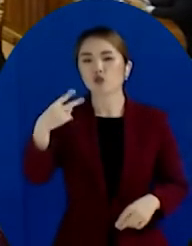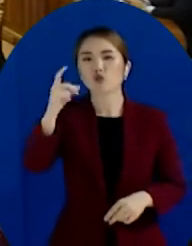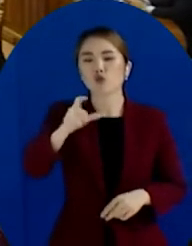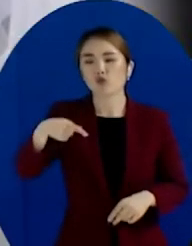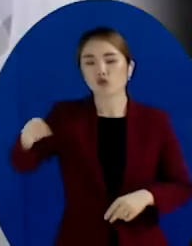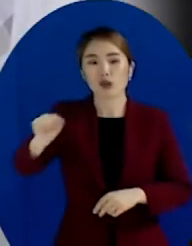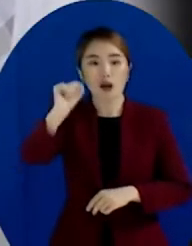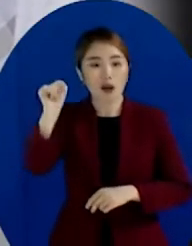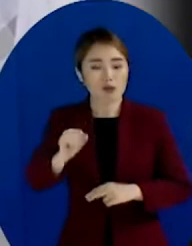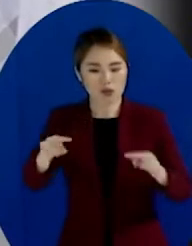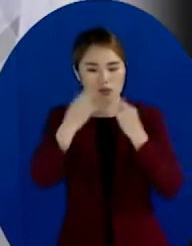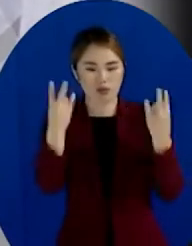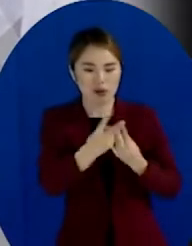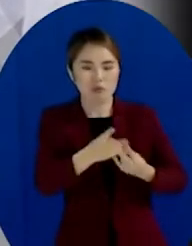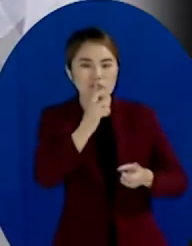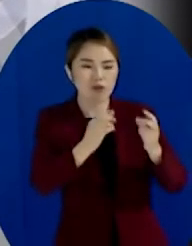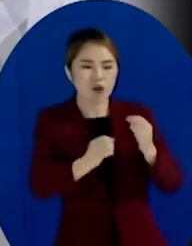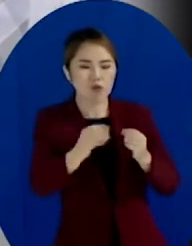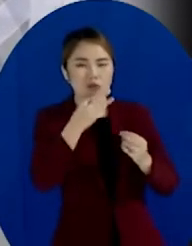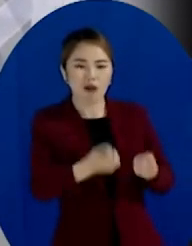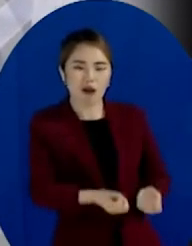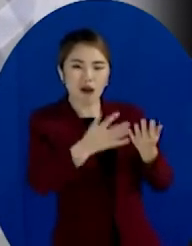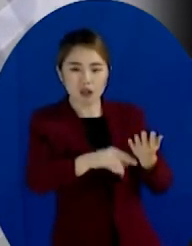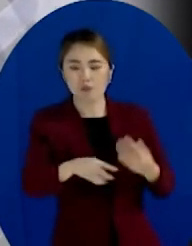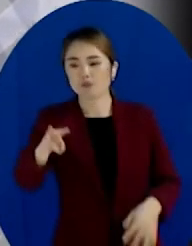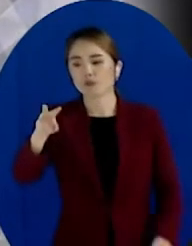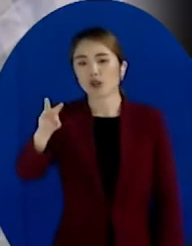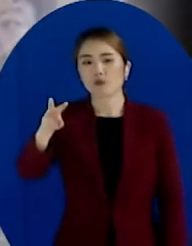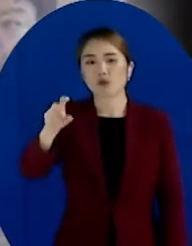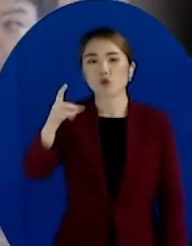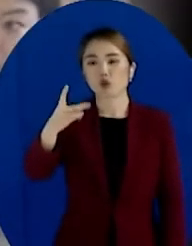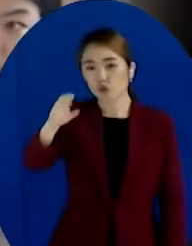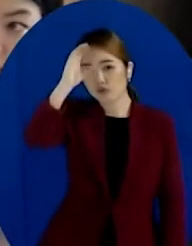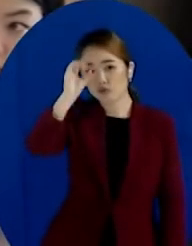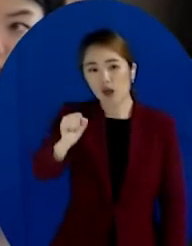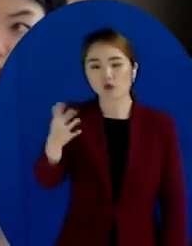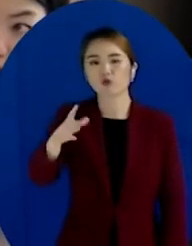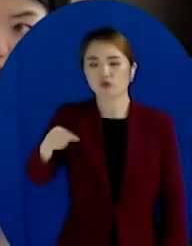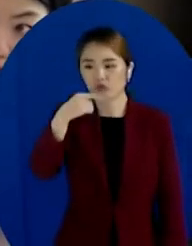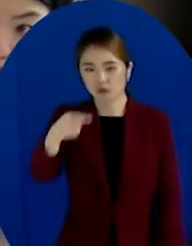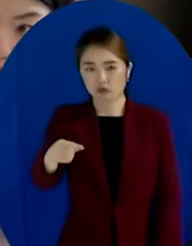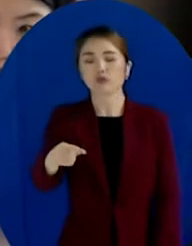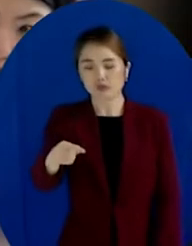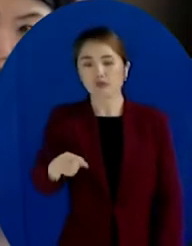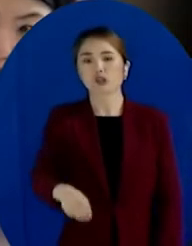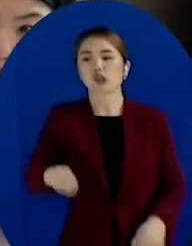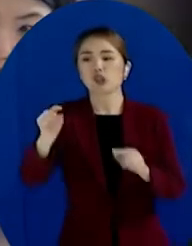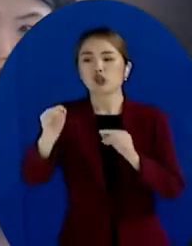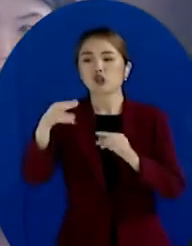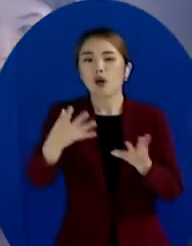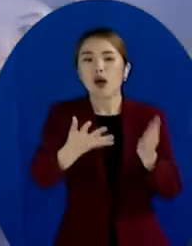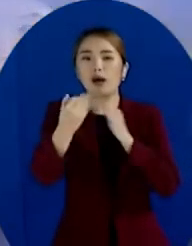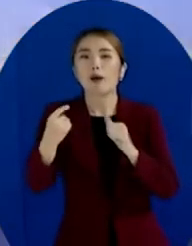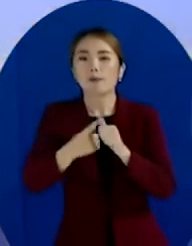гишүүдийн асуудал нийгэмд дүүлэн тарсан тэр үед Монгол Улсын ерөнхий сайд Монгол Ардын намын дарга хүрсөх Улсын хурлын чуулганы эндэр дээрээс